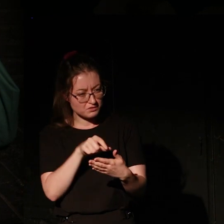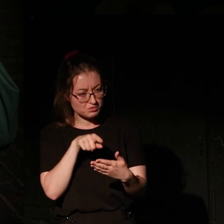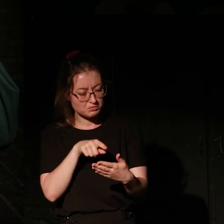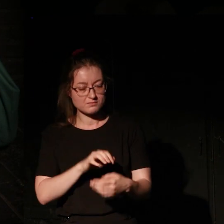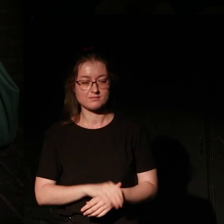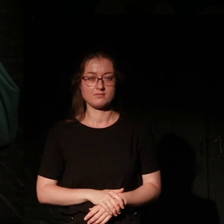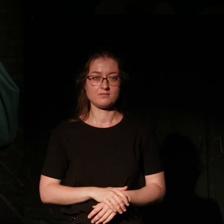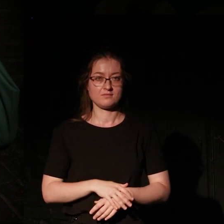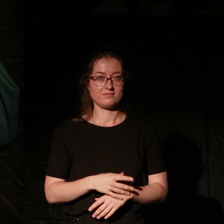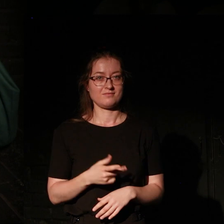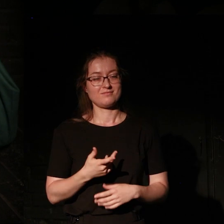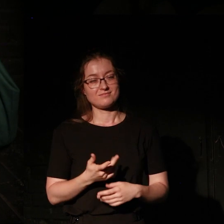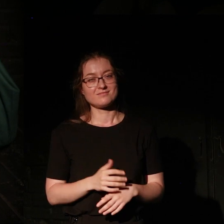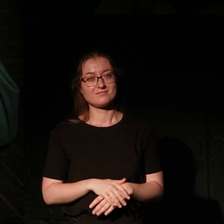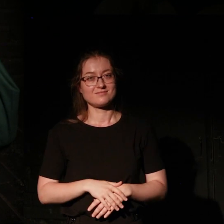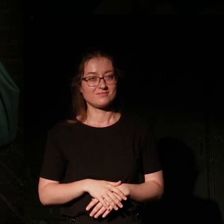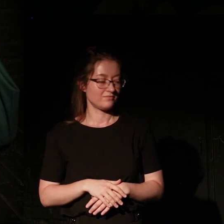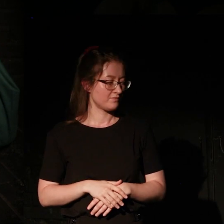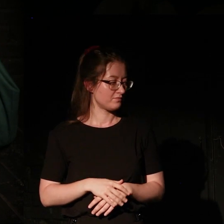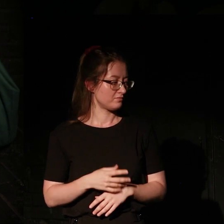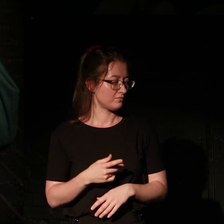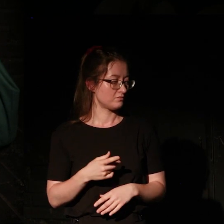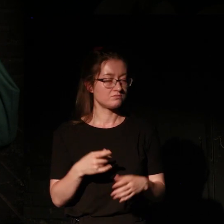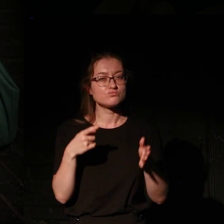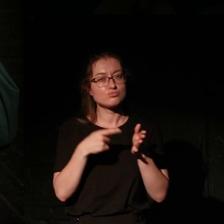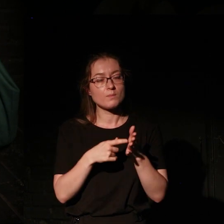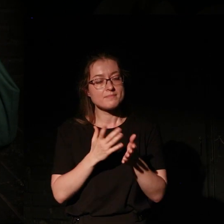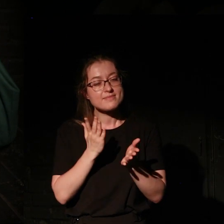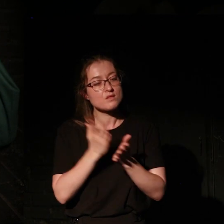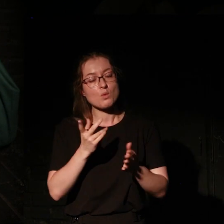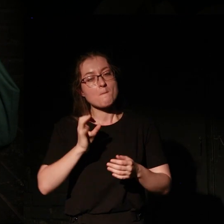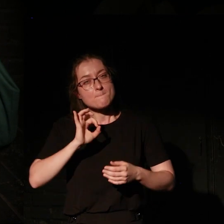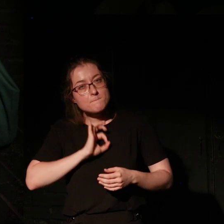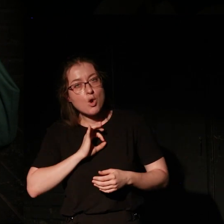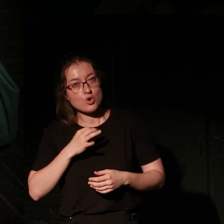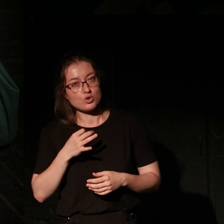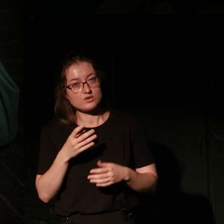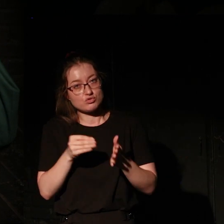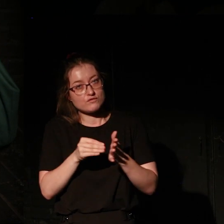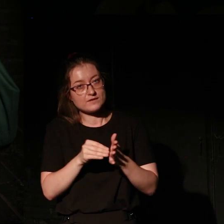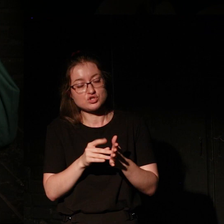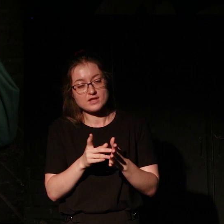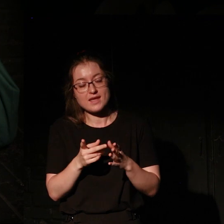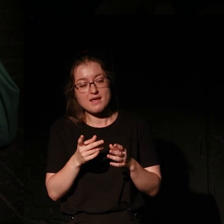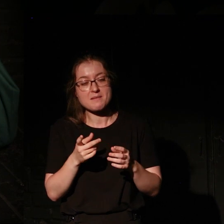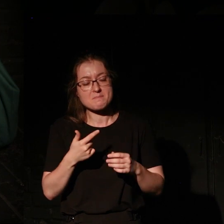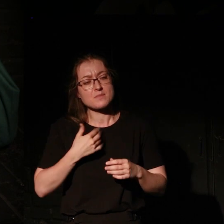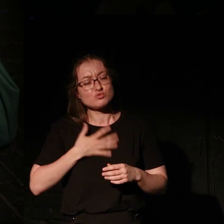Także to jest nie tylko moje, ale wydaje mi się takie ogólne doświadczenie tego, jak różnie